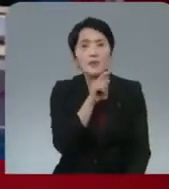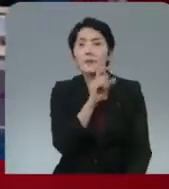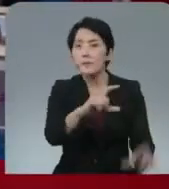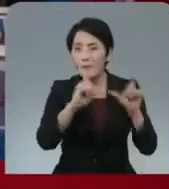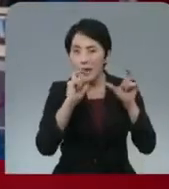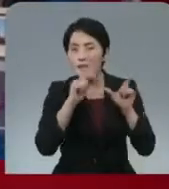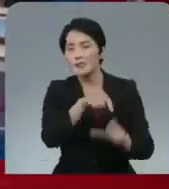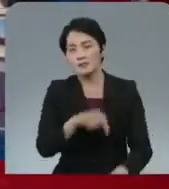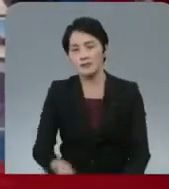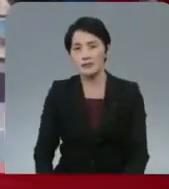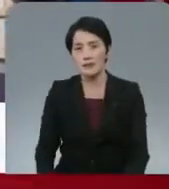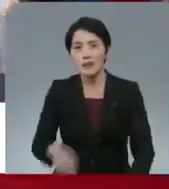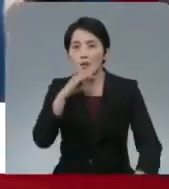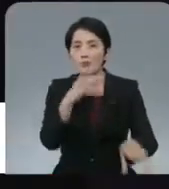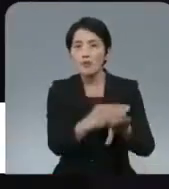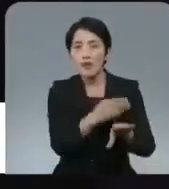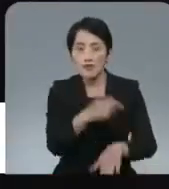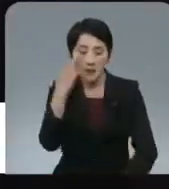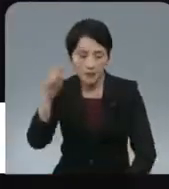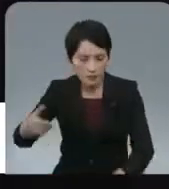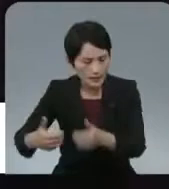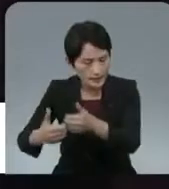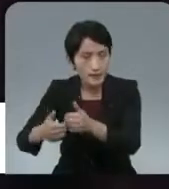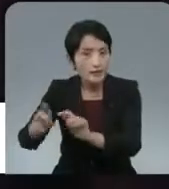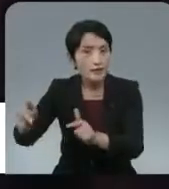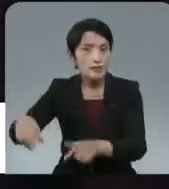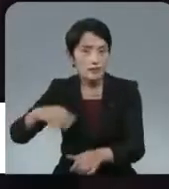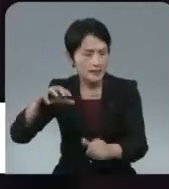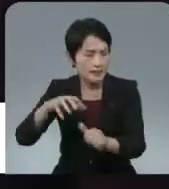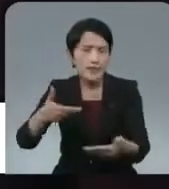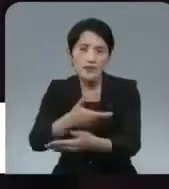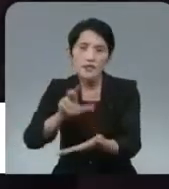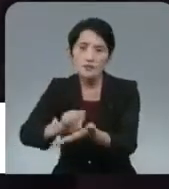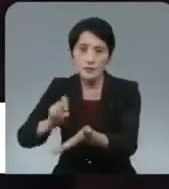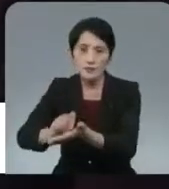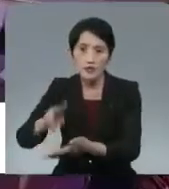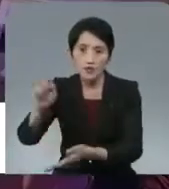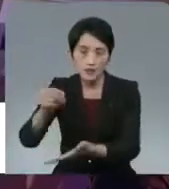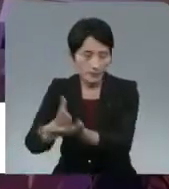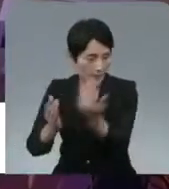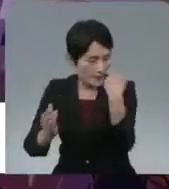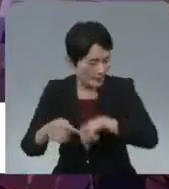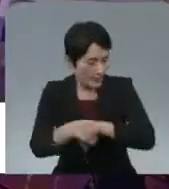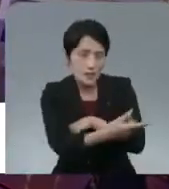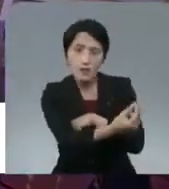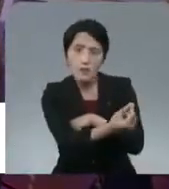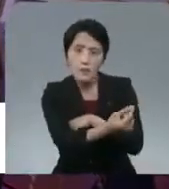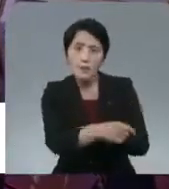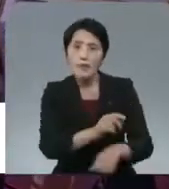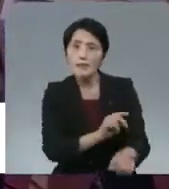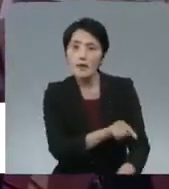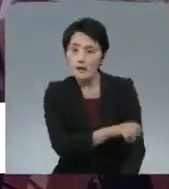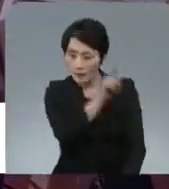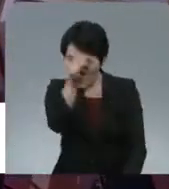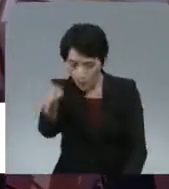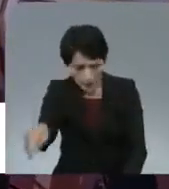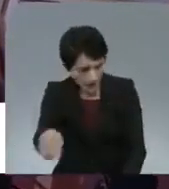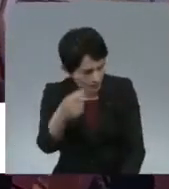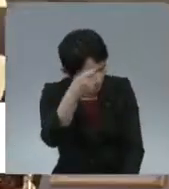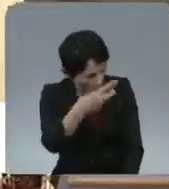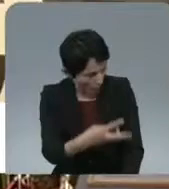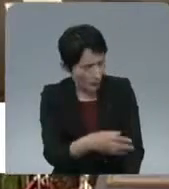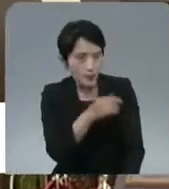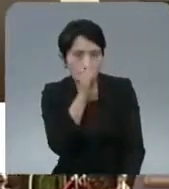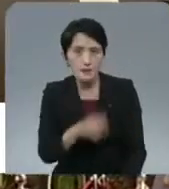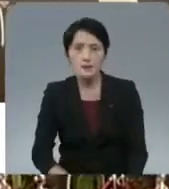a procédé aujourd'hui au nouveau tir de missiles balistiques qui constitue une violation des résolutions du Conseil de sécurité des